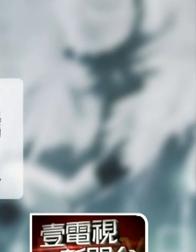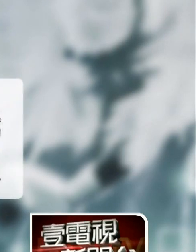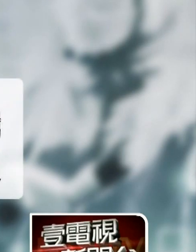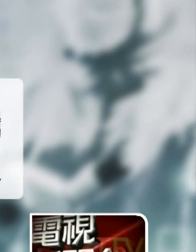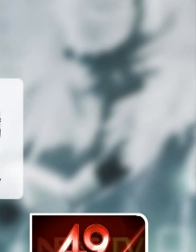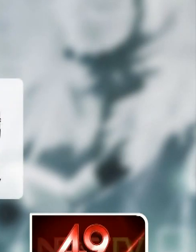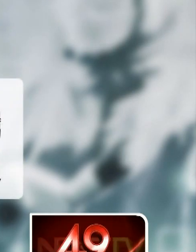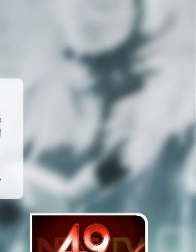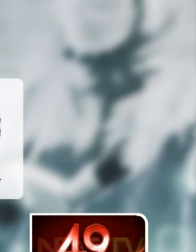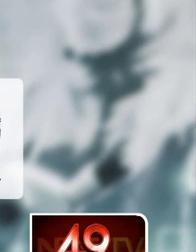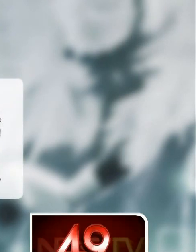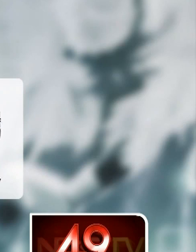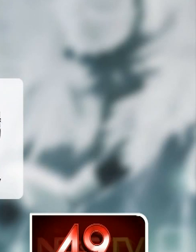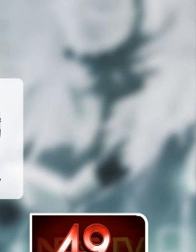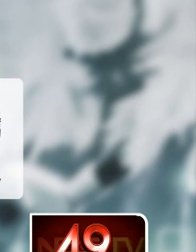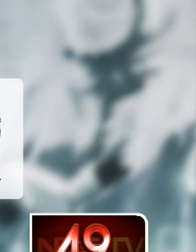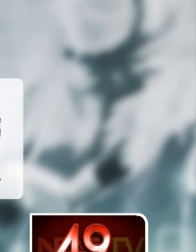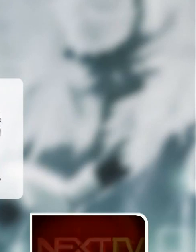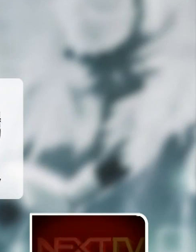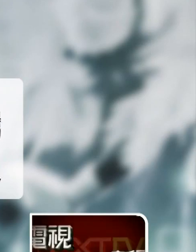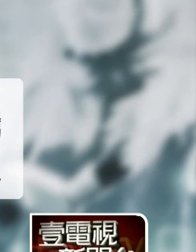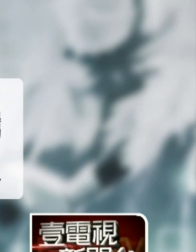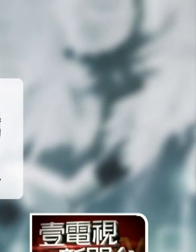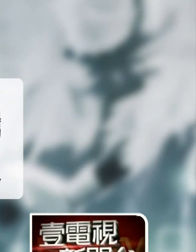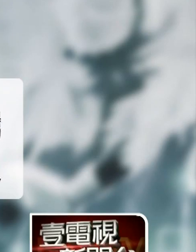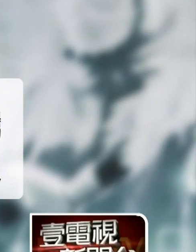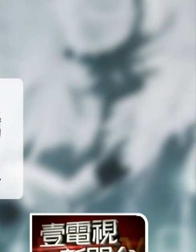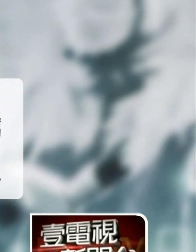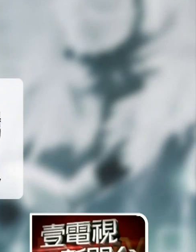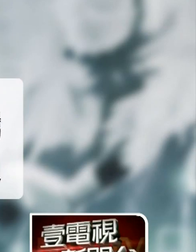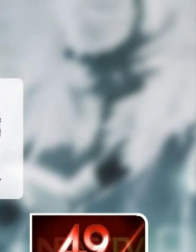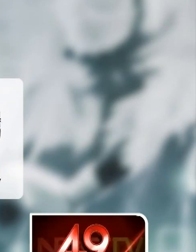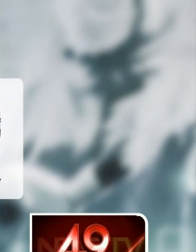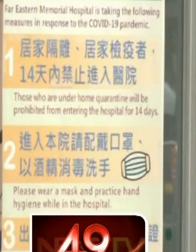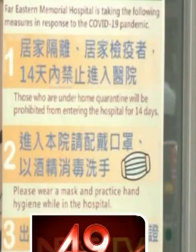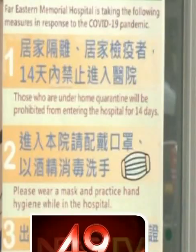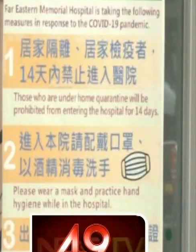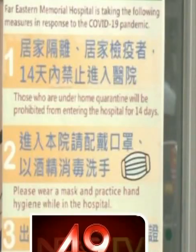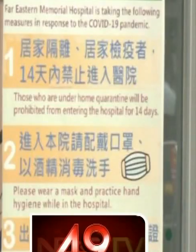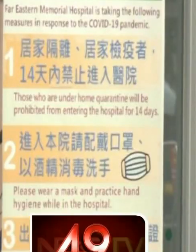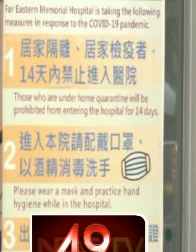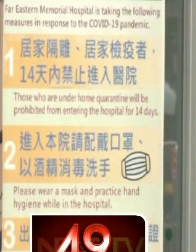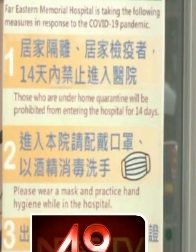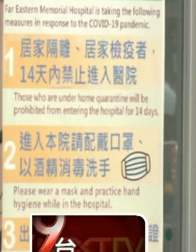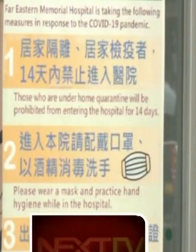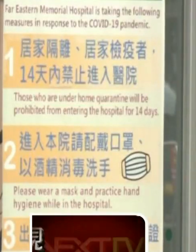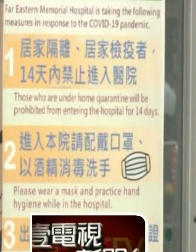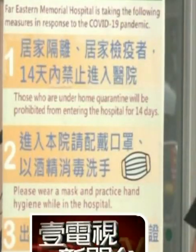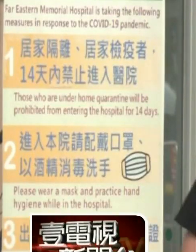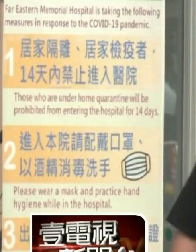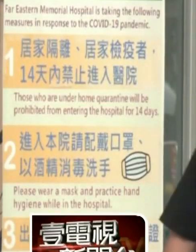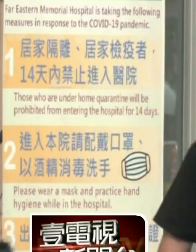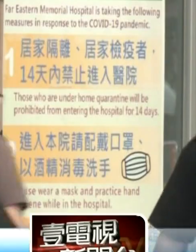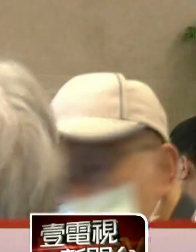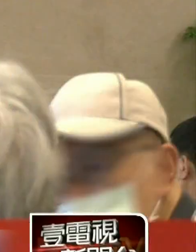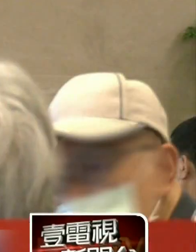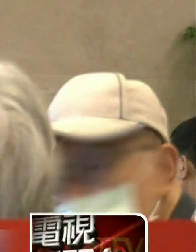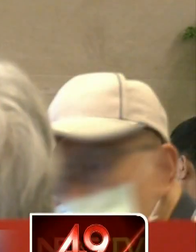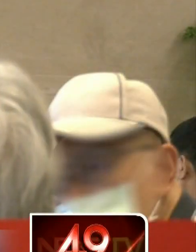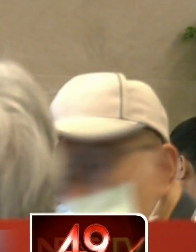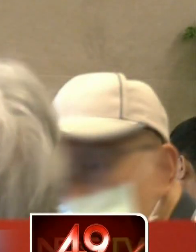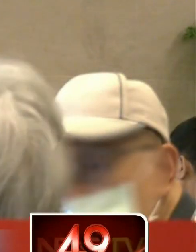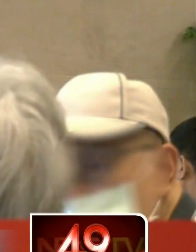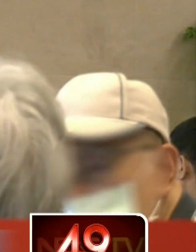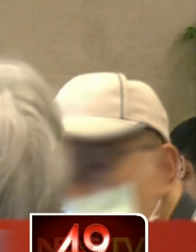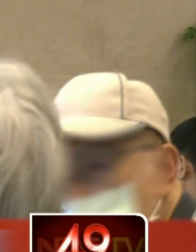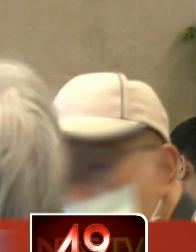20号，1传13，共14人中标，包含病患、看护、护理人员，甚至酿成8D病房有一死亡个案。同在